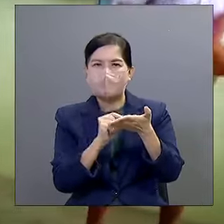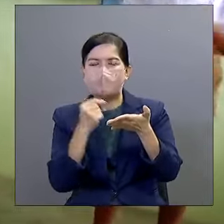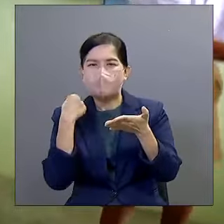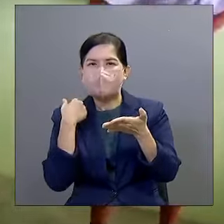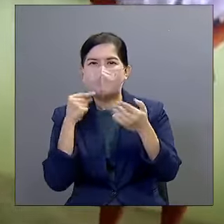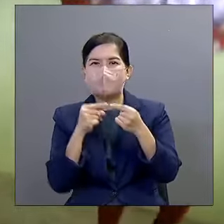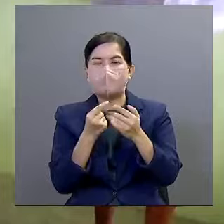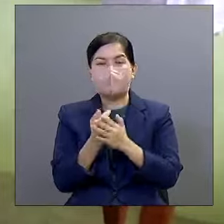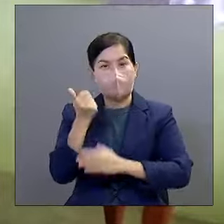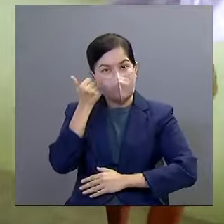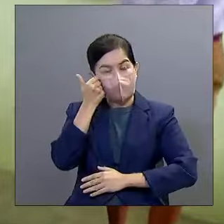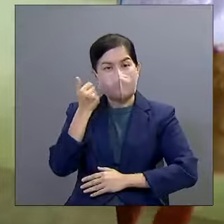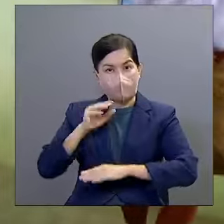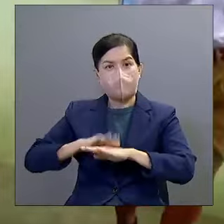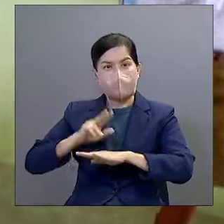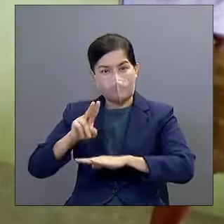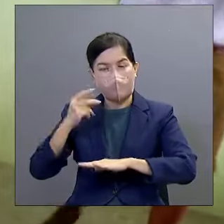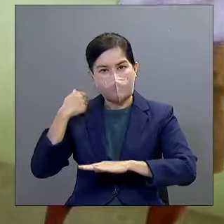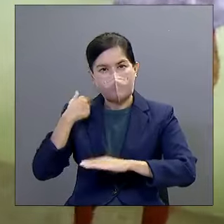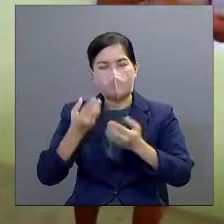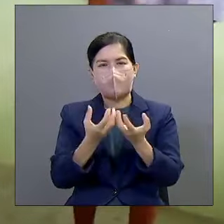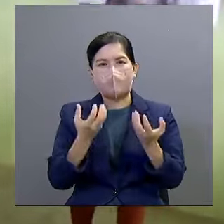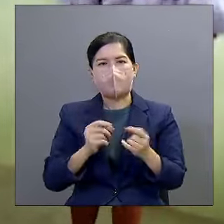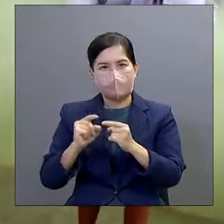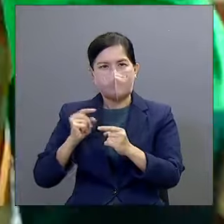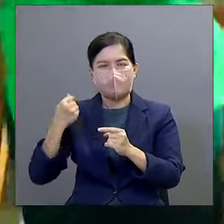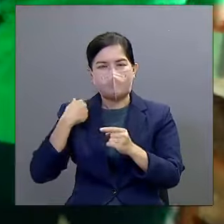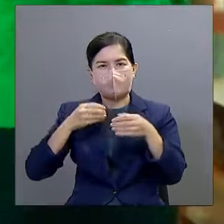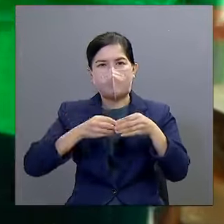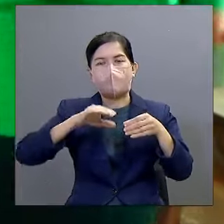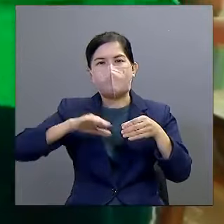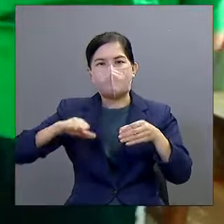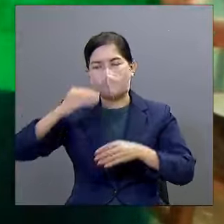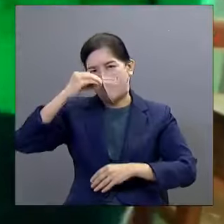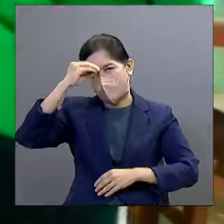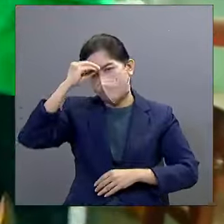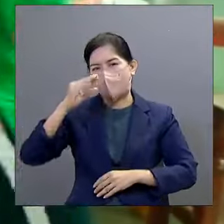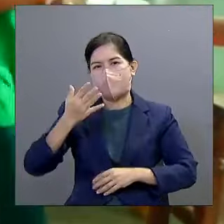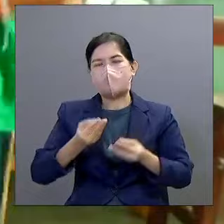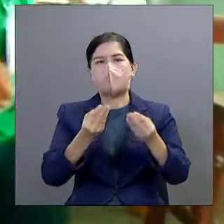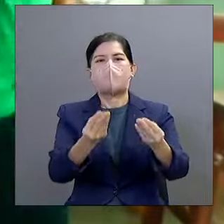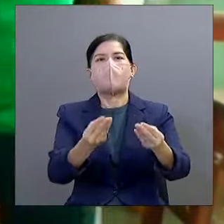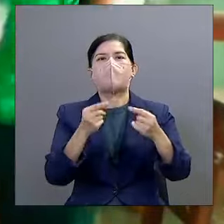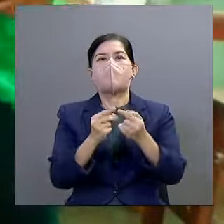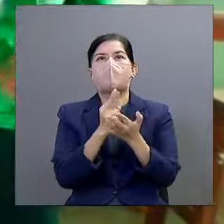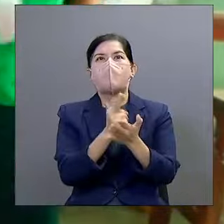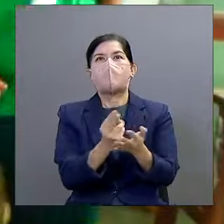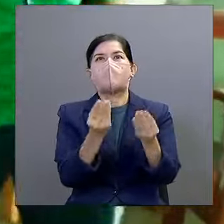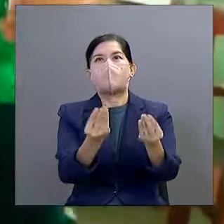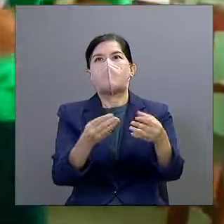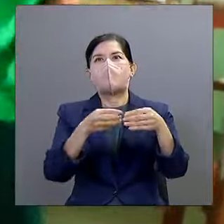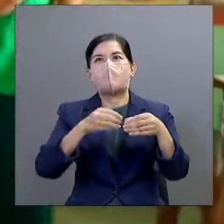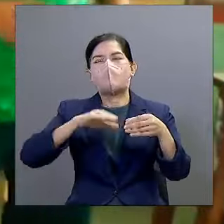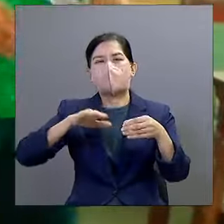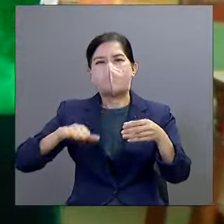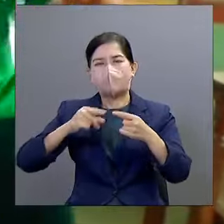รศัพท์มือสองค ่ ะและอุปกรณ์การเรียนอื่นๆที่น้องๆนักเรียนยังขาดแคลนค่ะเพื่อเป็นรางวัลจูงใจให้นักเรียน